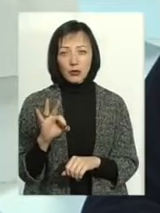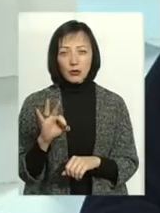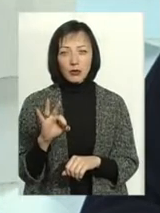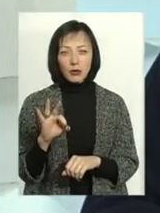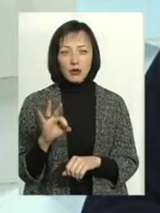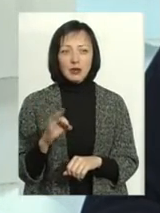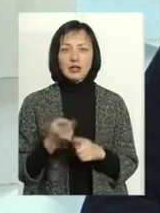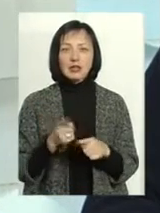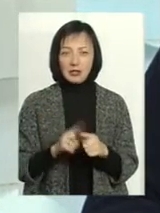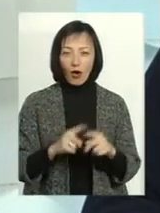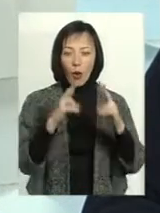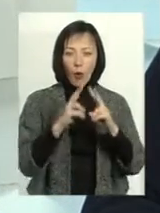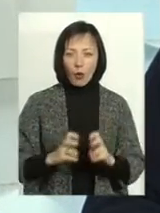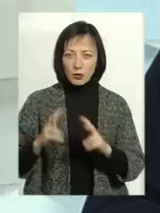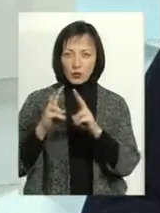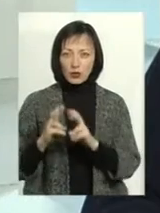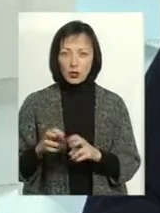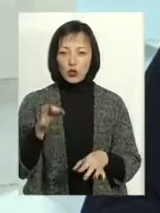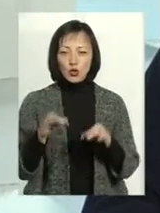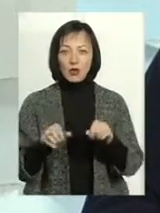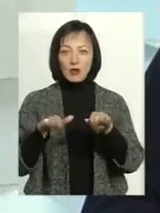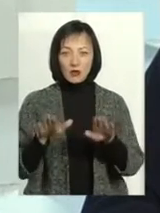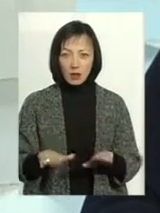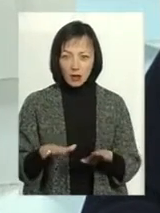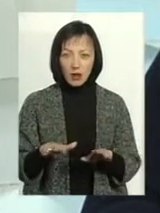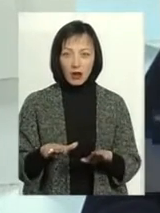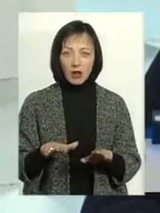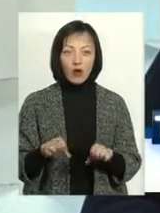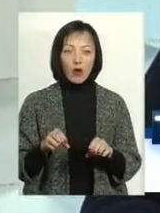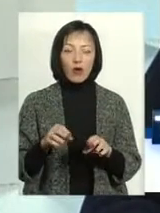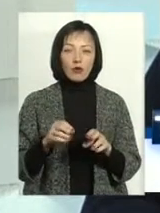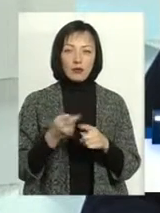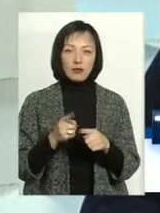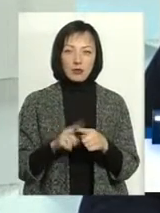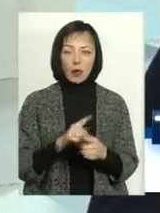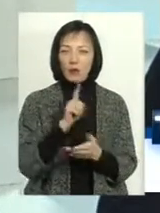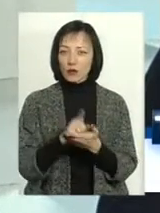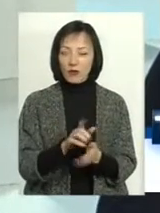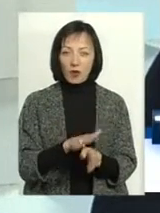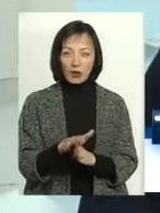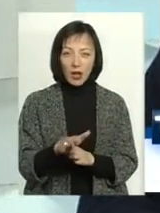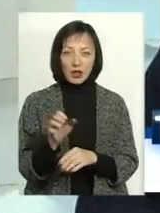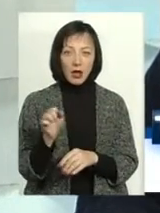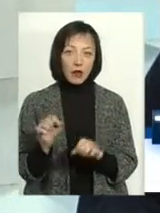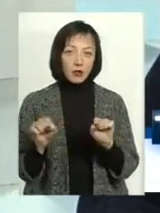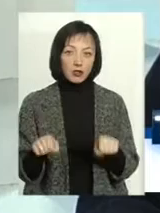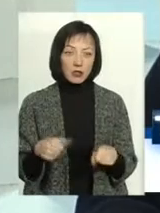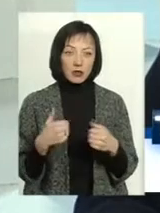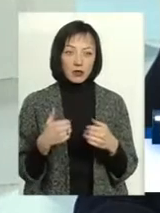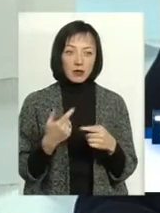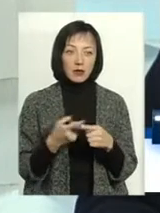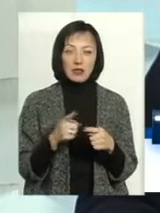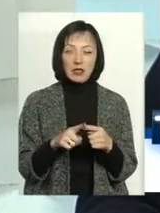самих обшуків, суддя виніс ухвалу. Ухвала оскарження підлягає на обов'язкове для виконання. А можливо, вони той